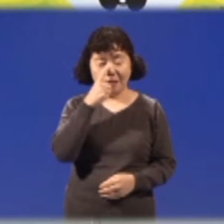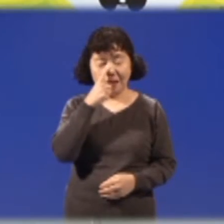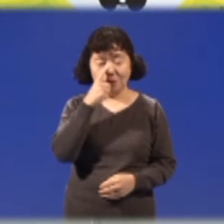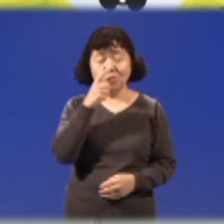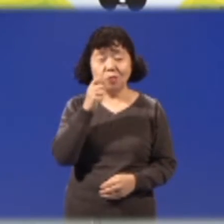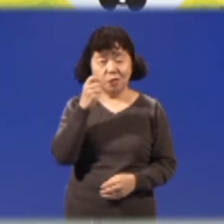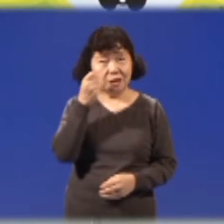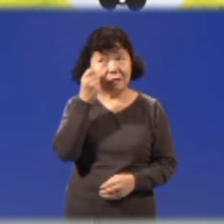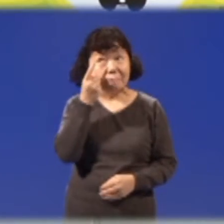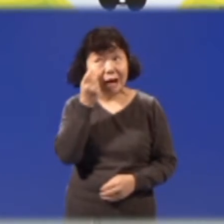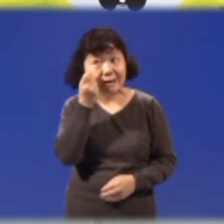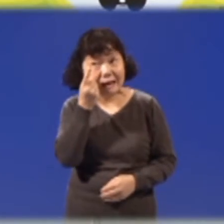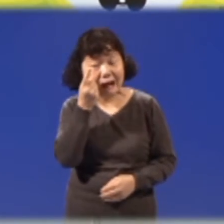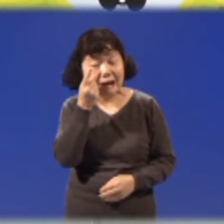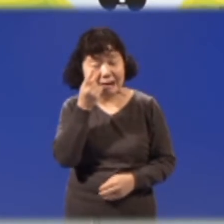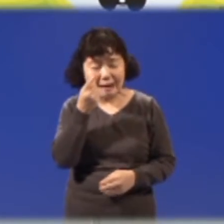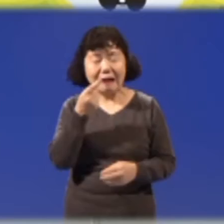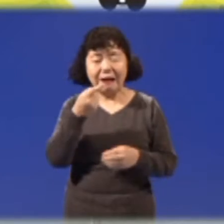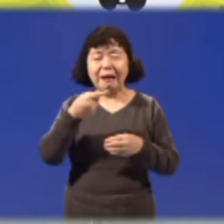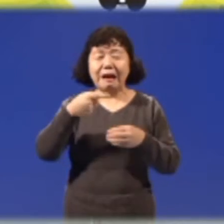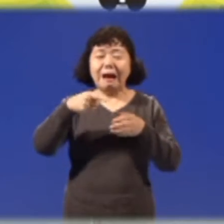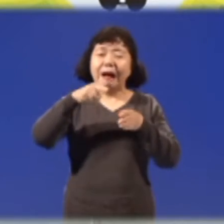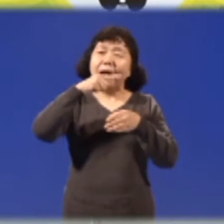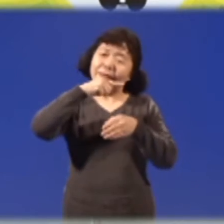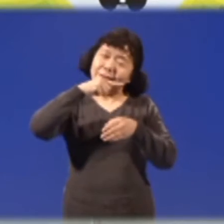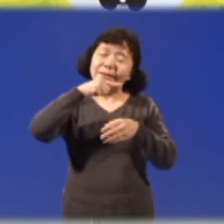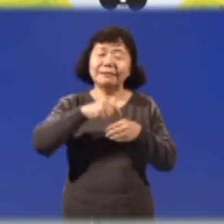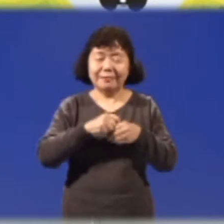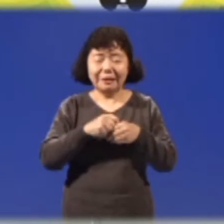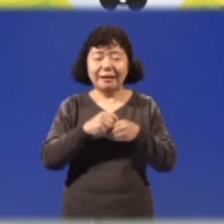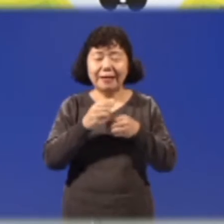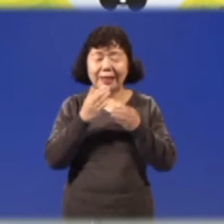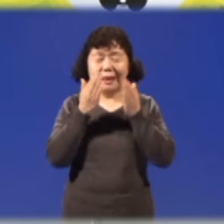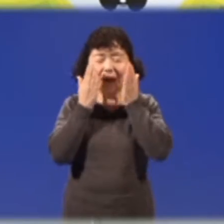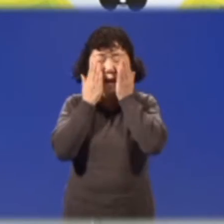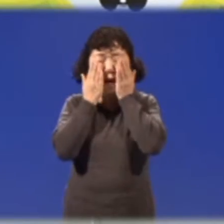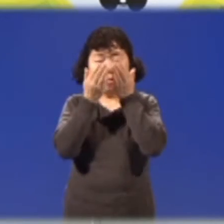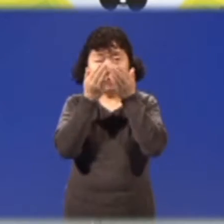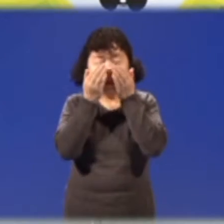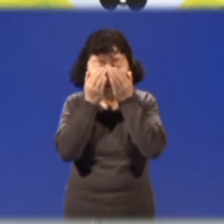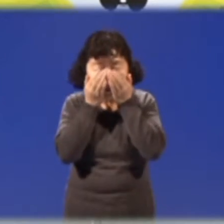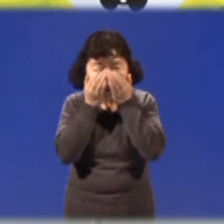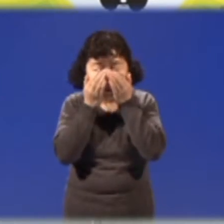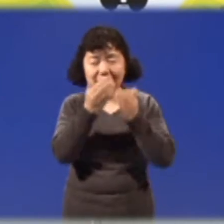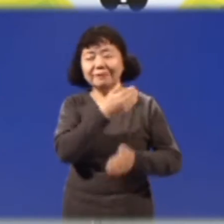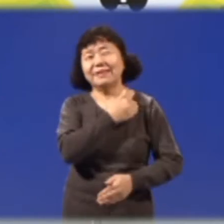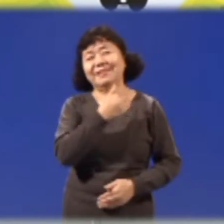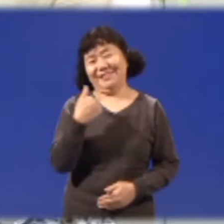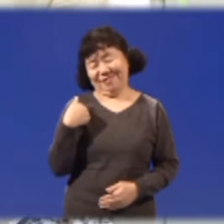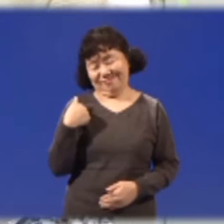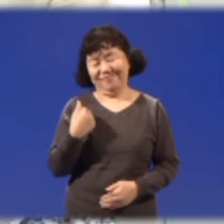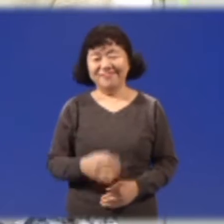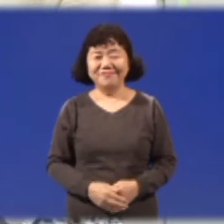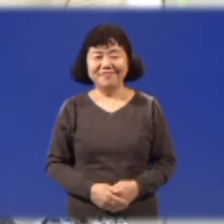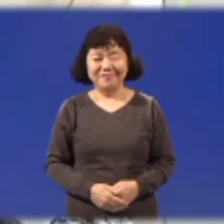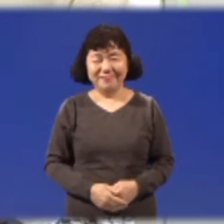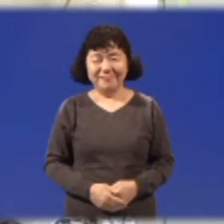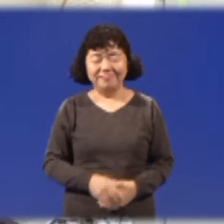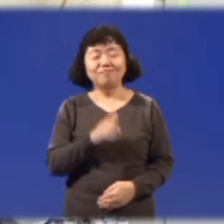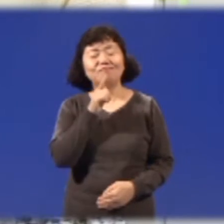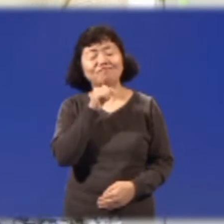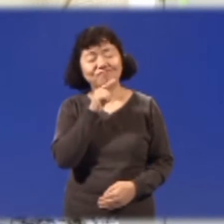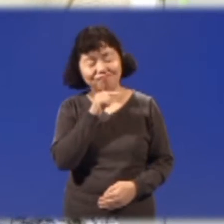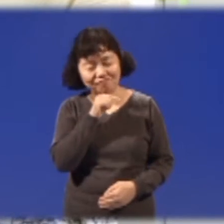の部分にワイヤーが入っているものはより顔に密着させることができます。 なる